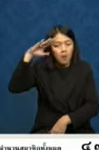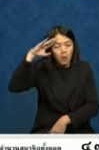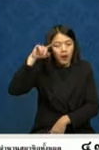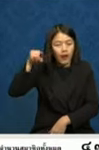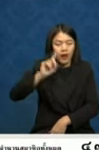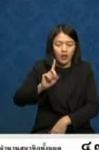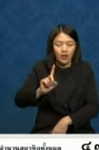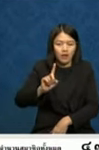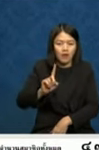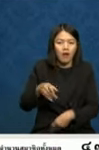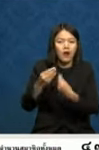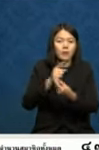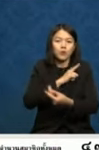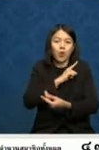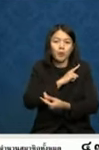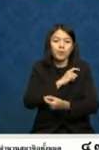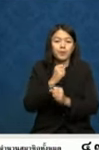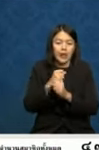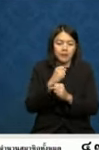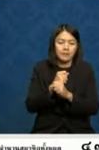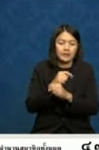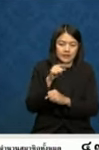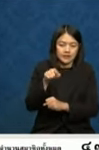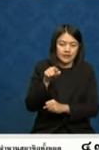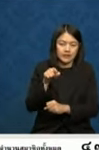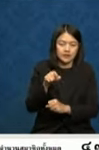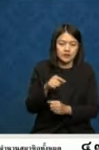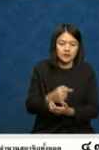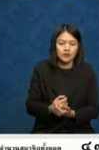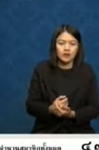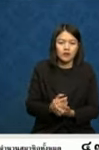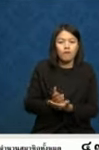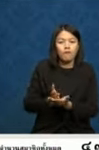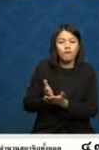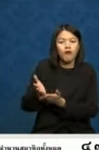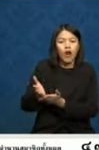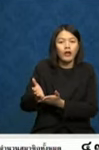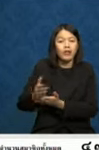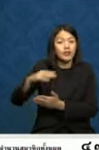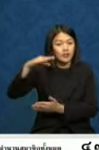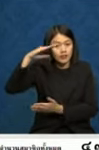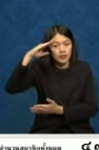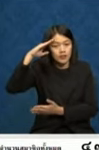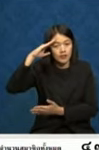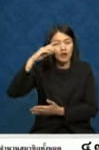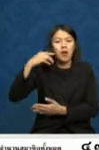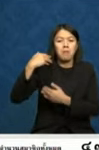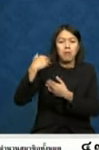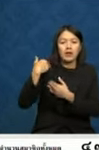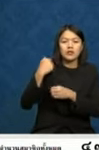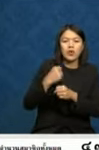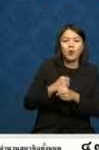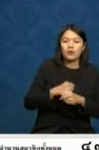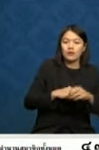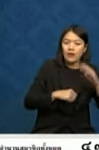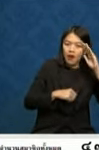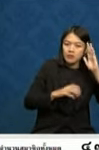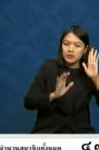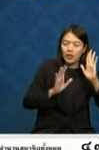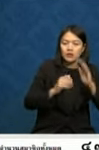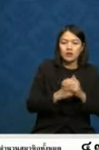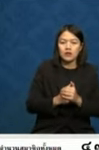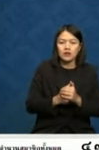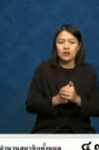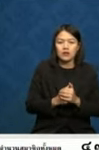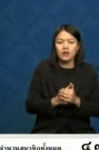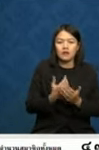เป็นเพราะว่าการดำเนินการนี้เนี่ยเป็นการดำเนินการของฝ่ายพลเรือนไม่ใช่ภารกิจของทางทหารจึงจำเป็นต้องตั้งง